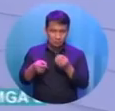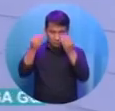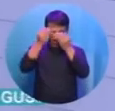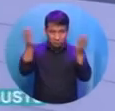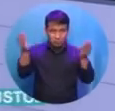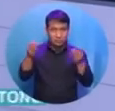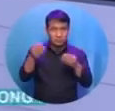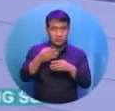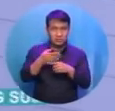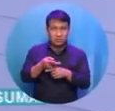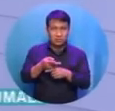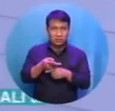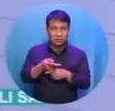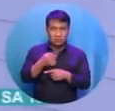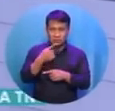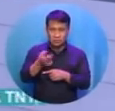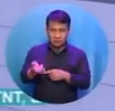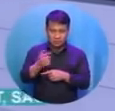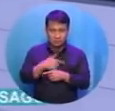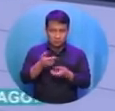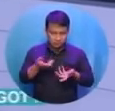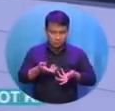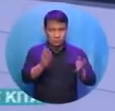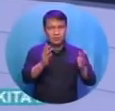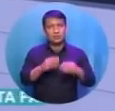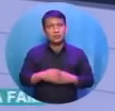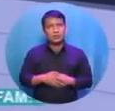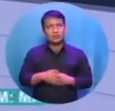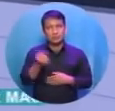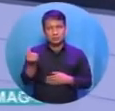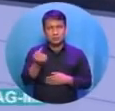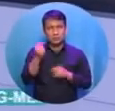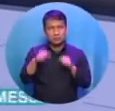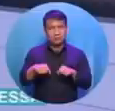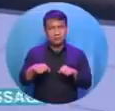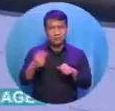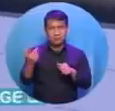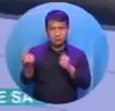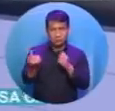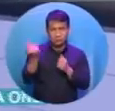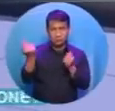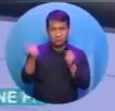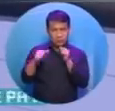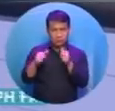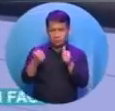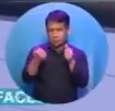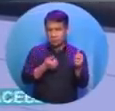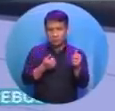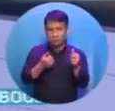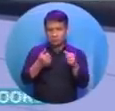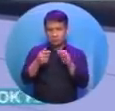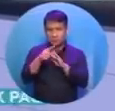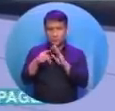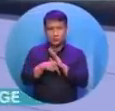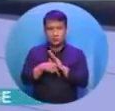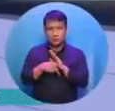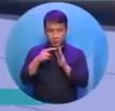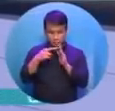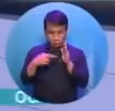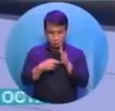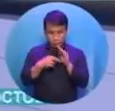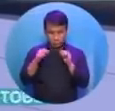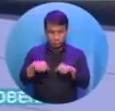po sa aming producer, sinabi ng producer, go. This is the only time na babaliin ko po yung patakaran. Natatawagan ko